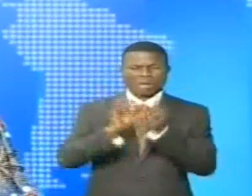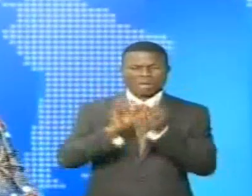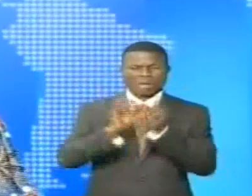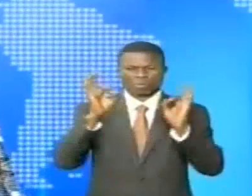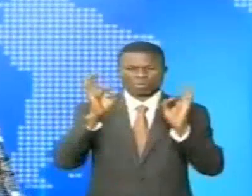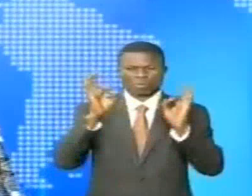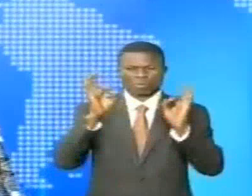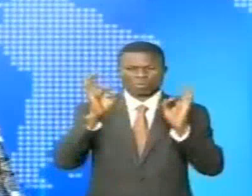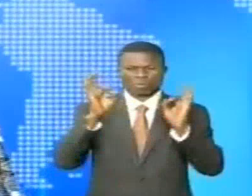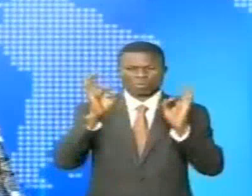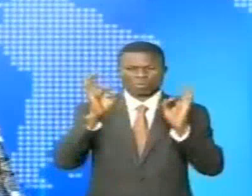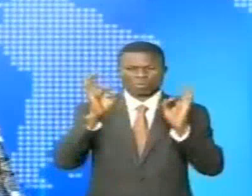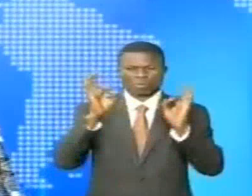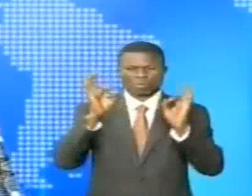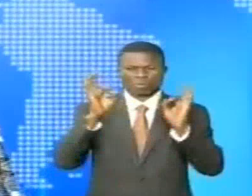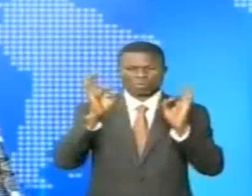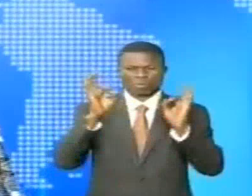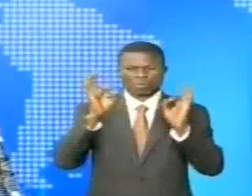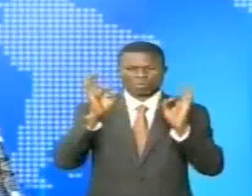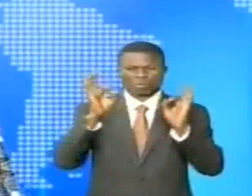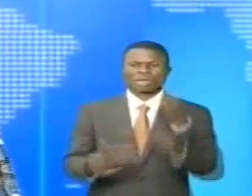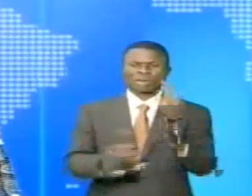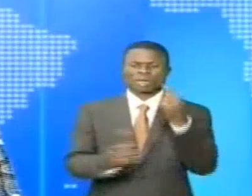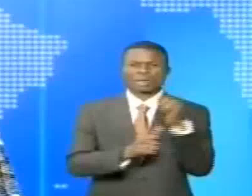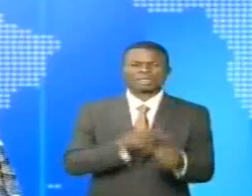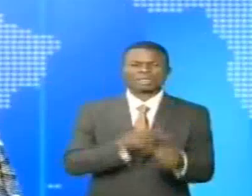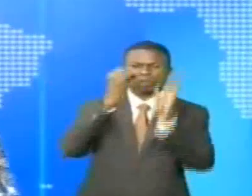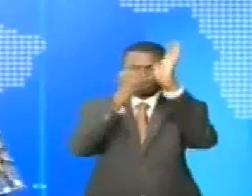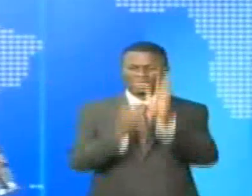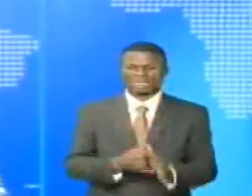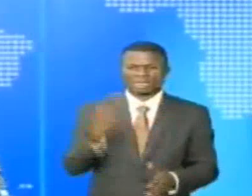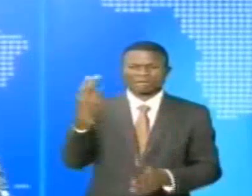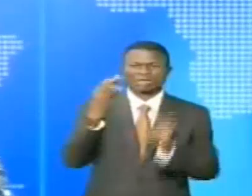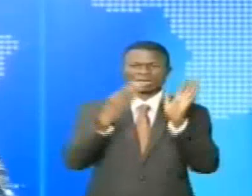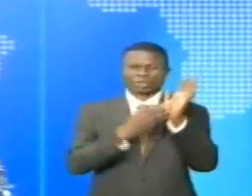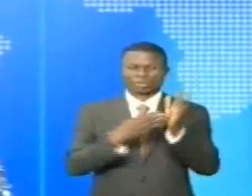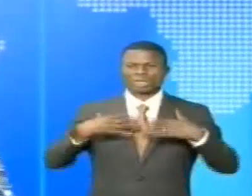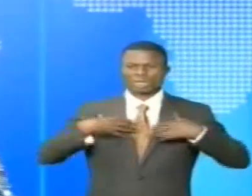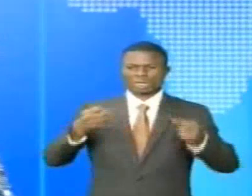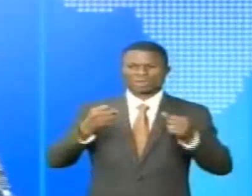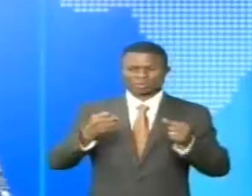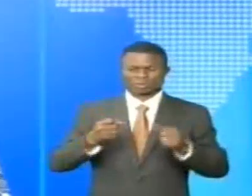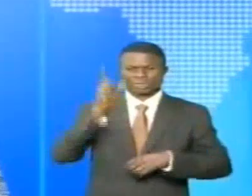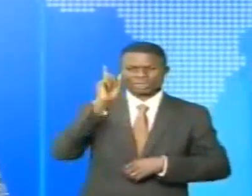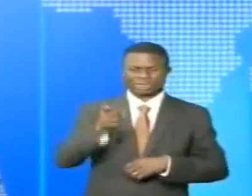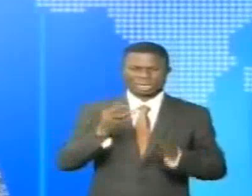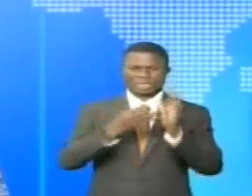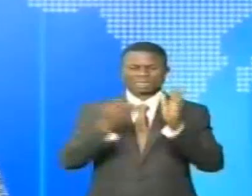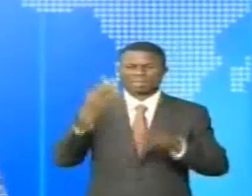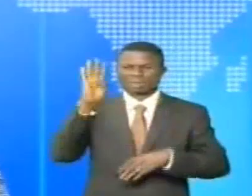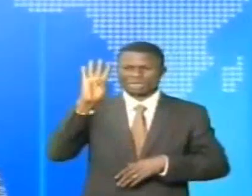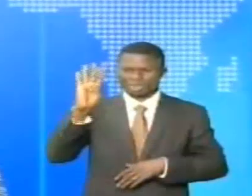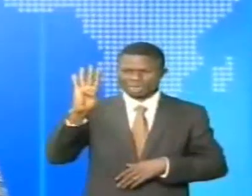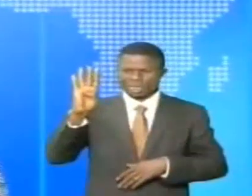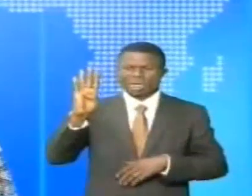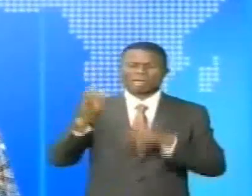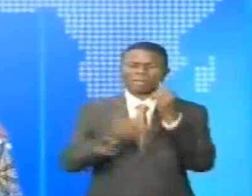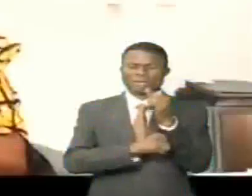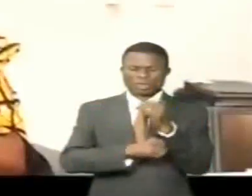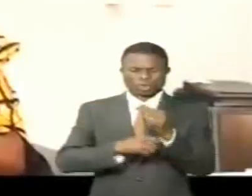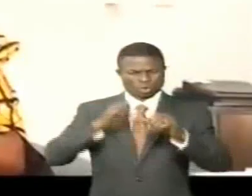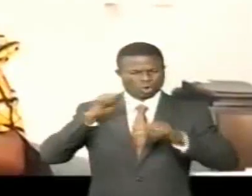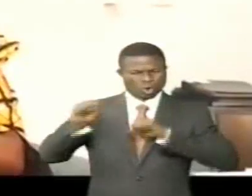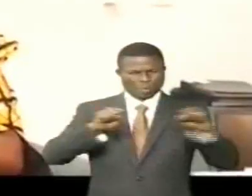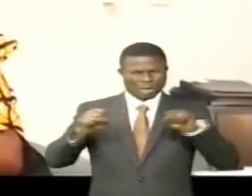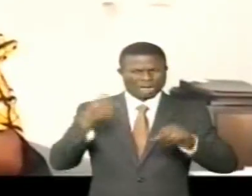décès, 628 personnes guéries et 167 cas suspects détectés après investigation.